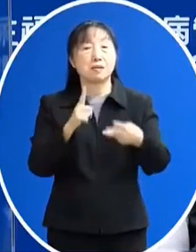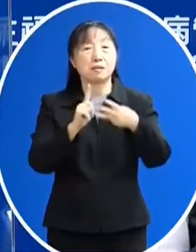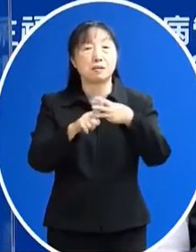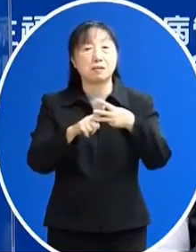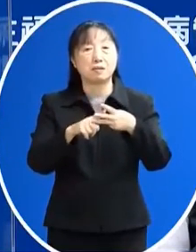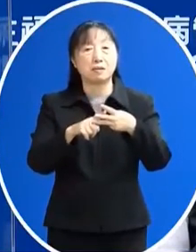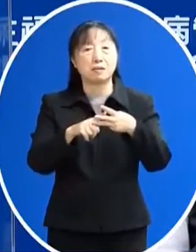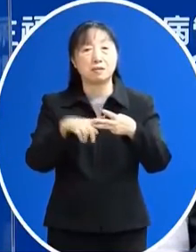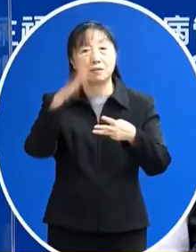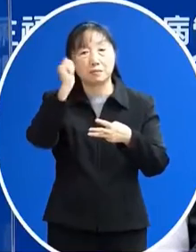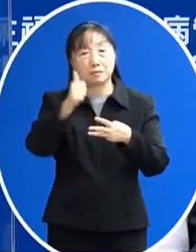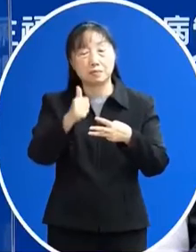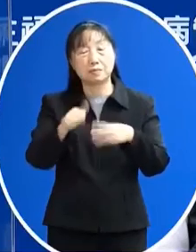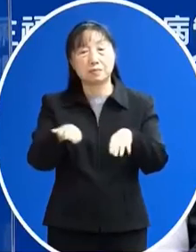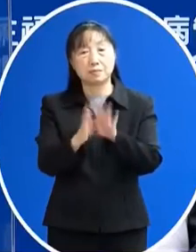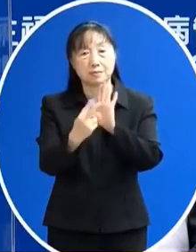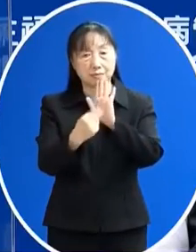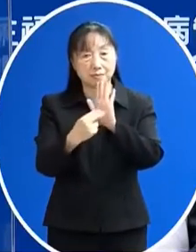告。